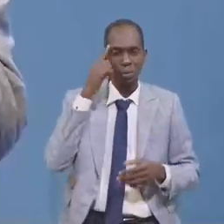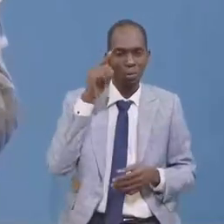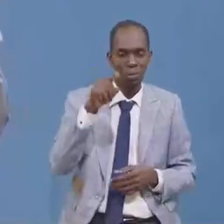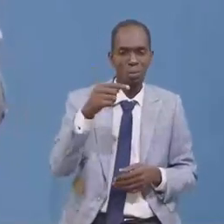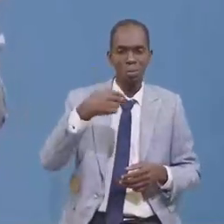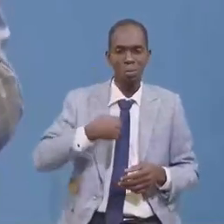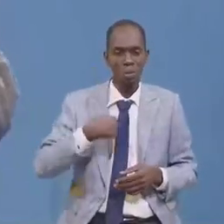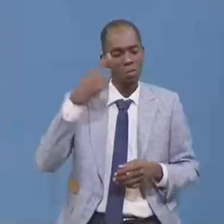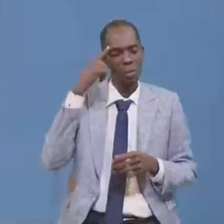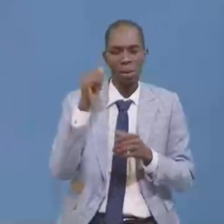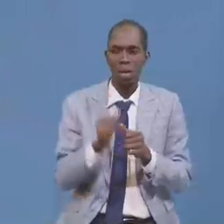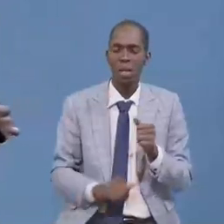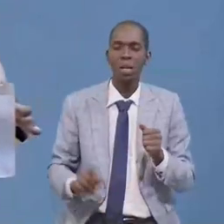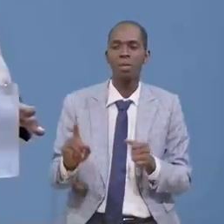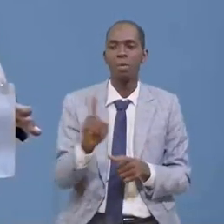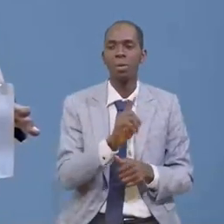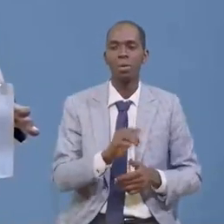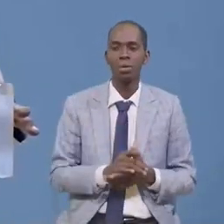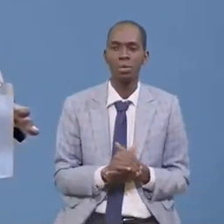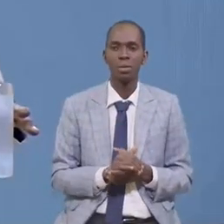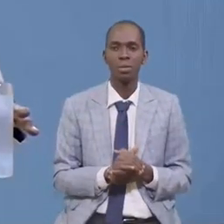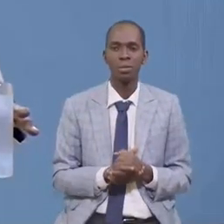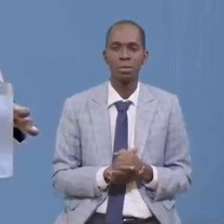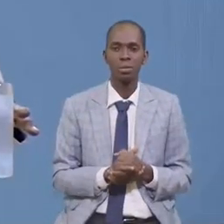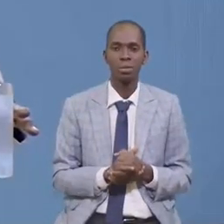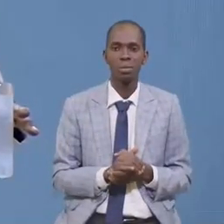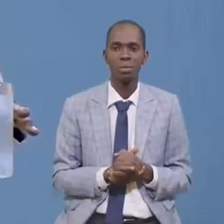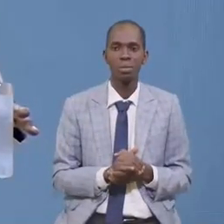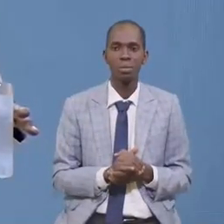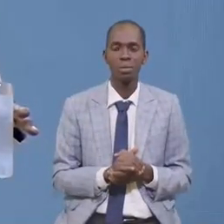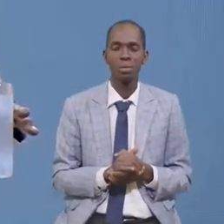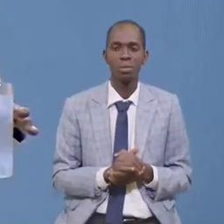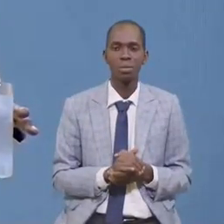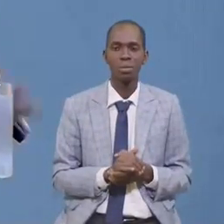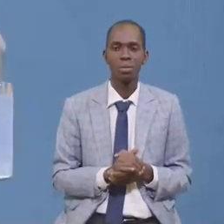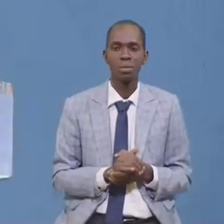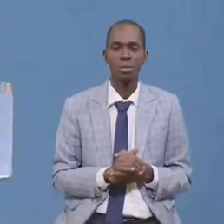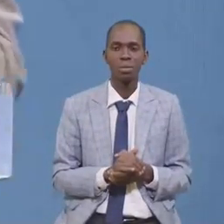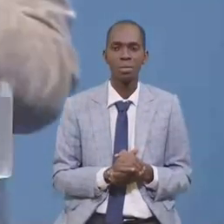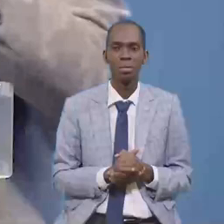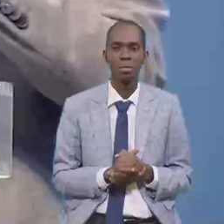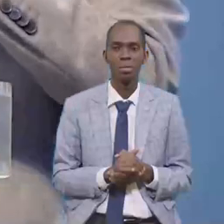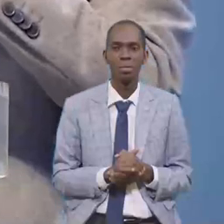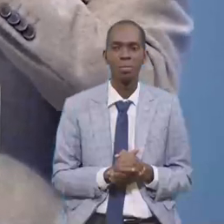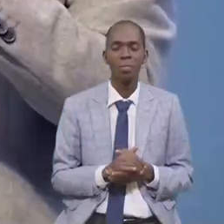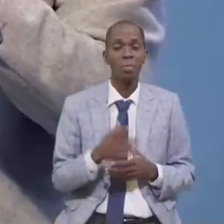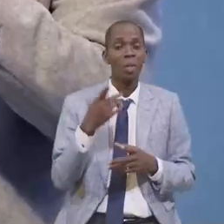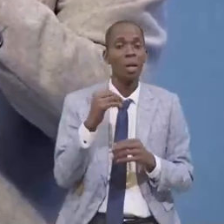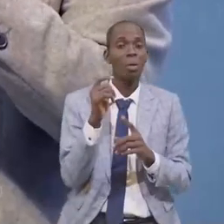Et parce que les pensées de Dieu Tout-Puissant sont consignées dans la Bible pour toi, pour moi et pour nous tous. Les